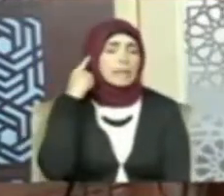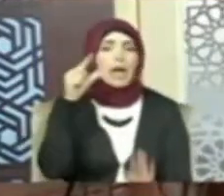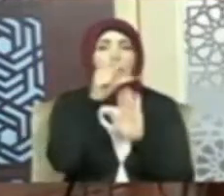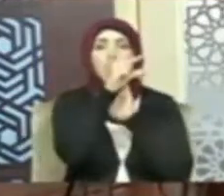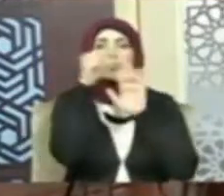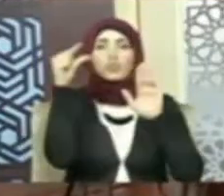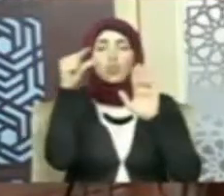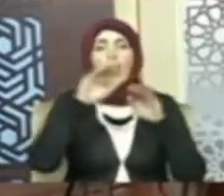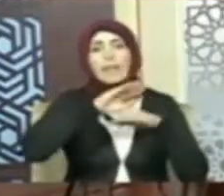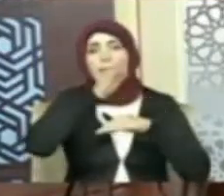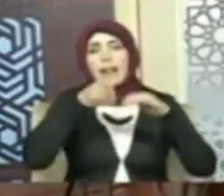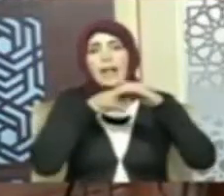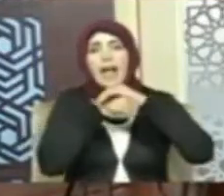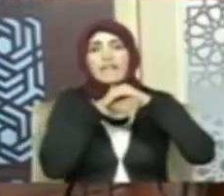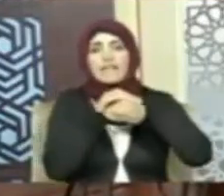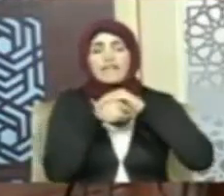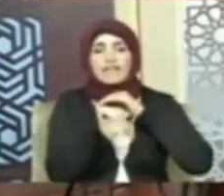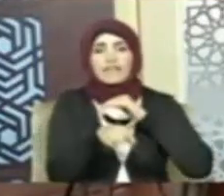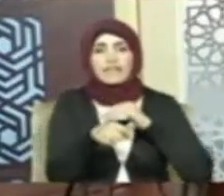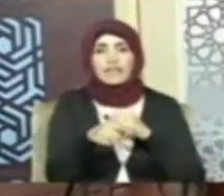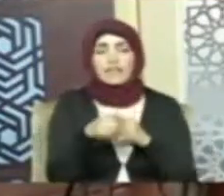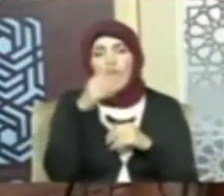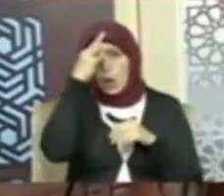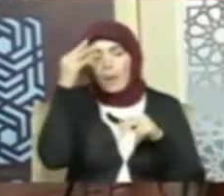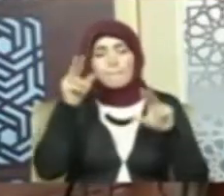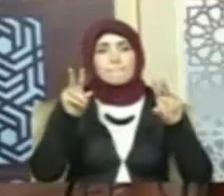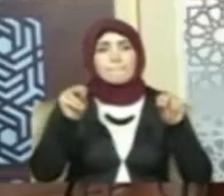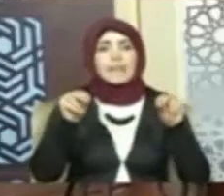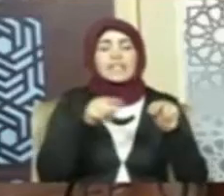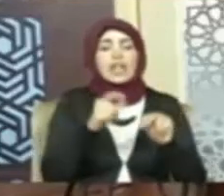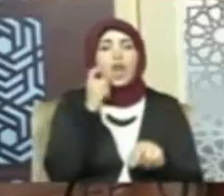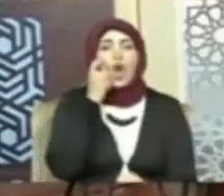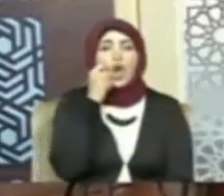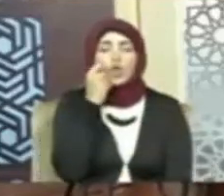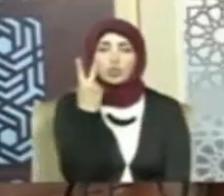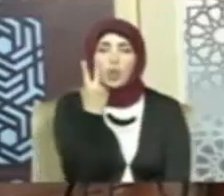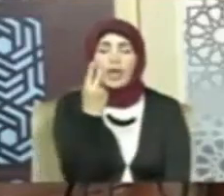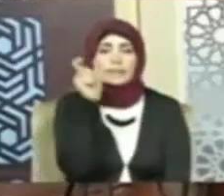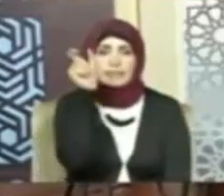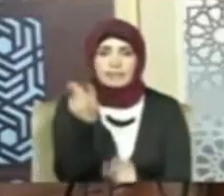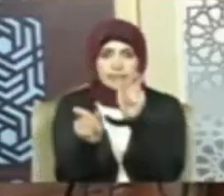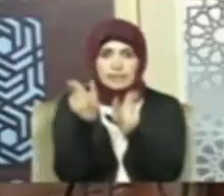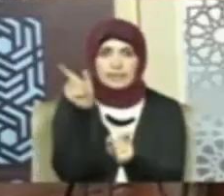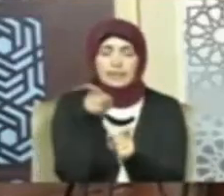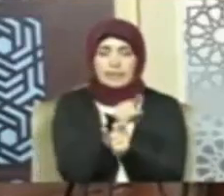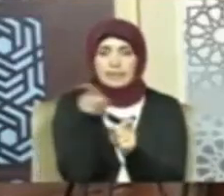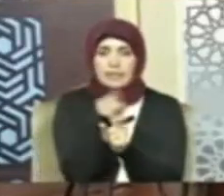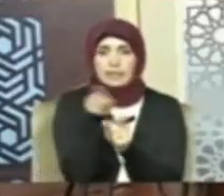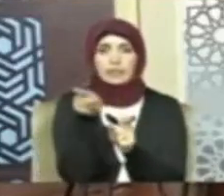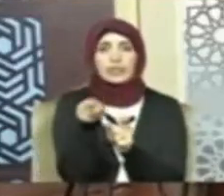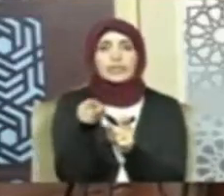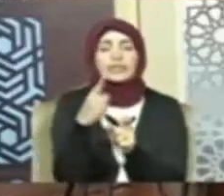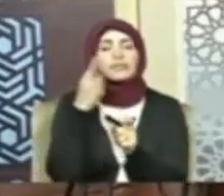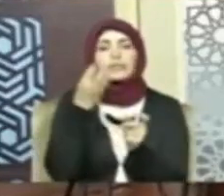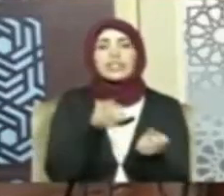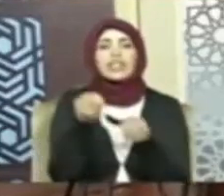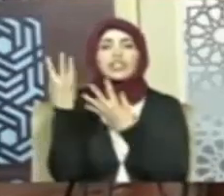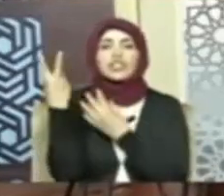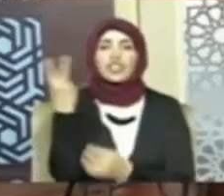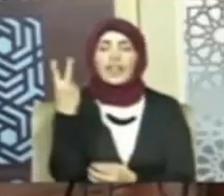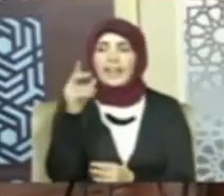الكهف: واضرب لهم مثل الرجلين جعلنا لأحدهما